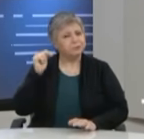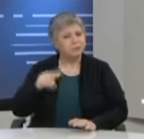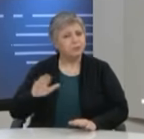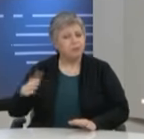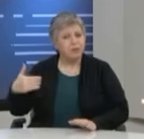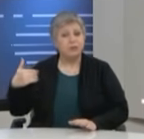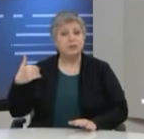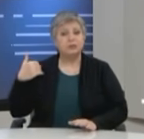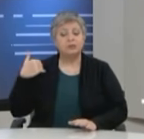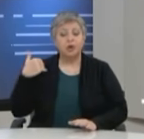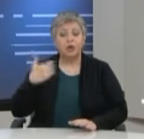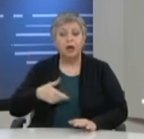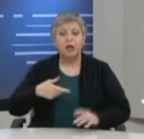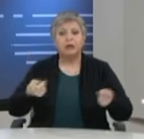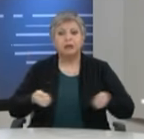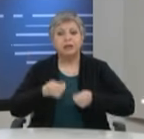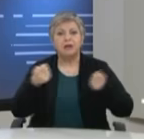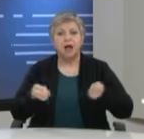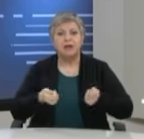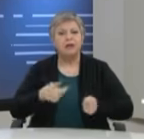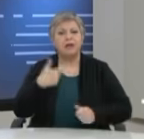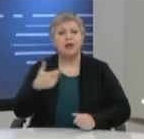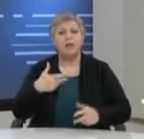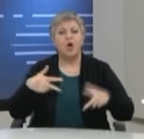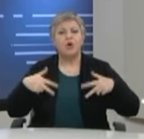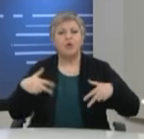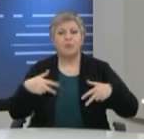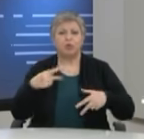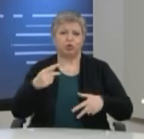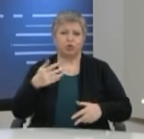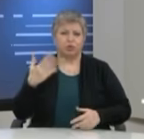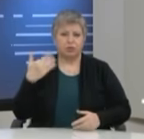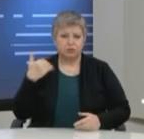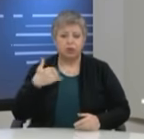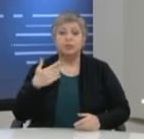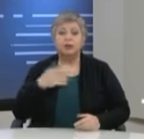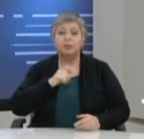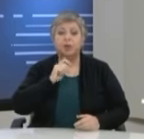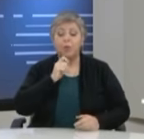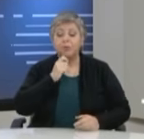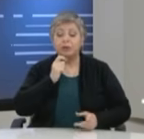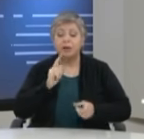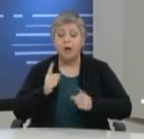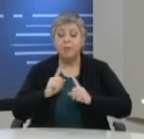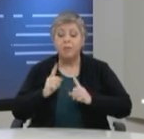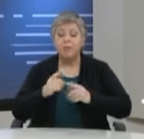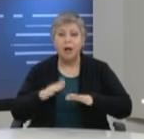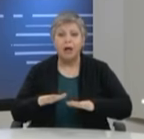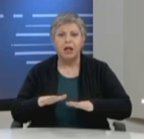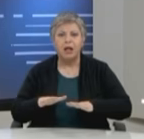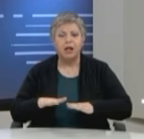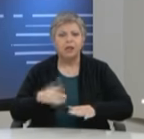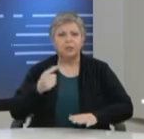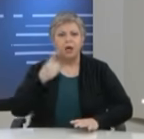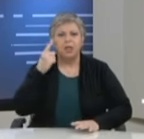εδώ. Μυστικά διαπραγματεύτηκε ο κ. Κοτζιάς. Έρημη της Βουλής και έρημη των κομμάτων. Παραβιάζοντας